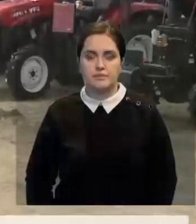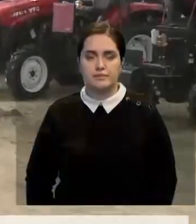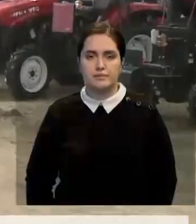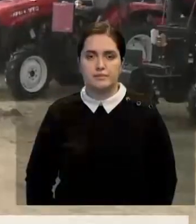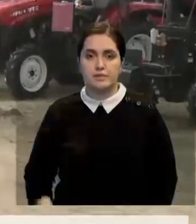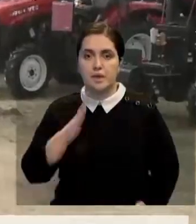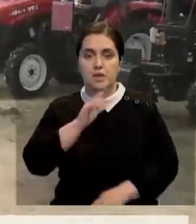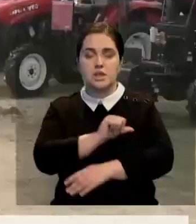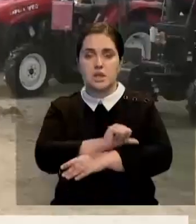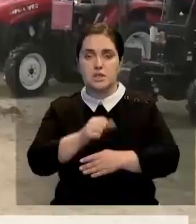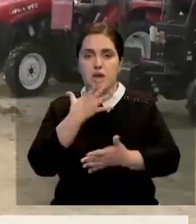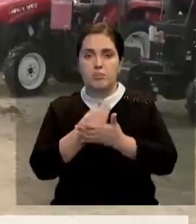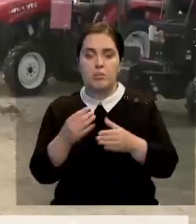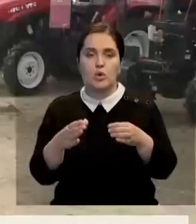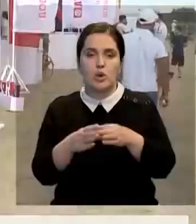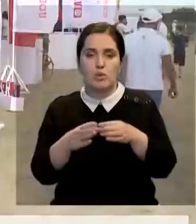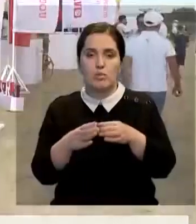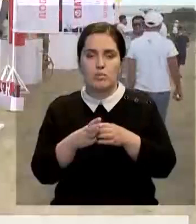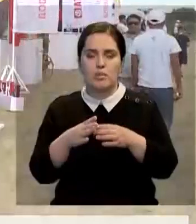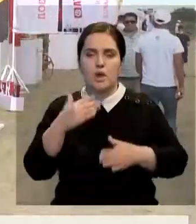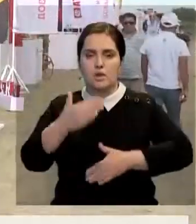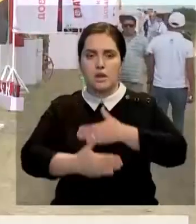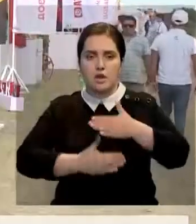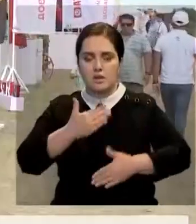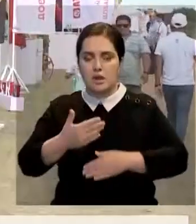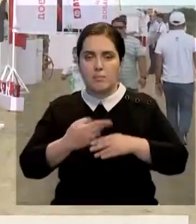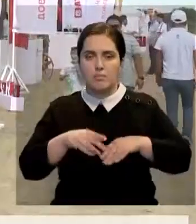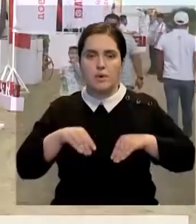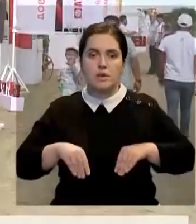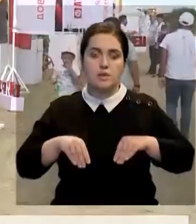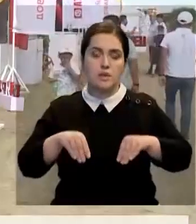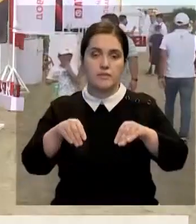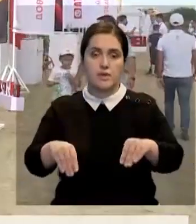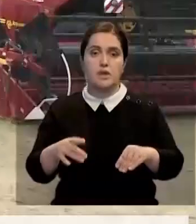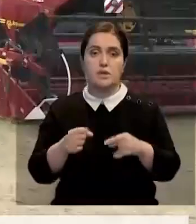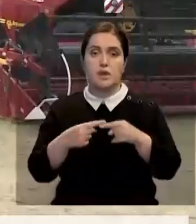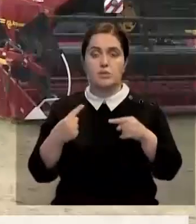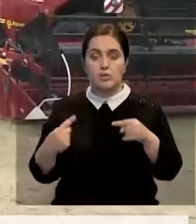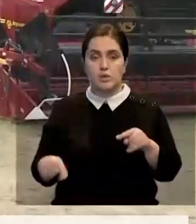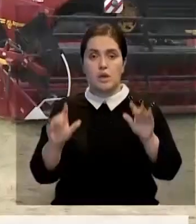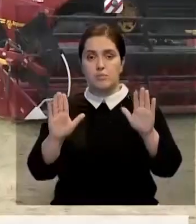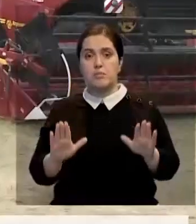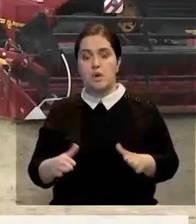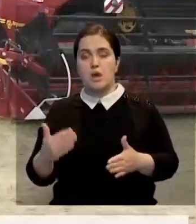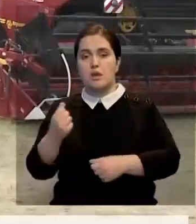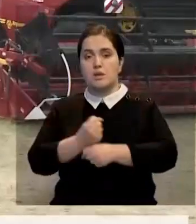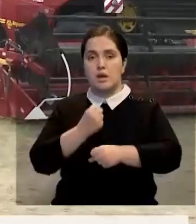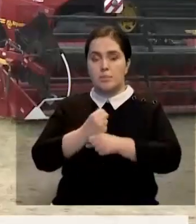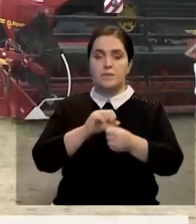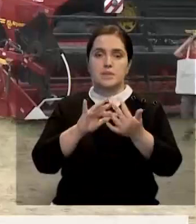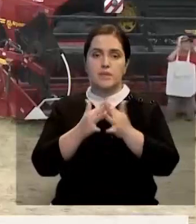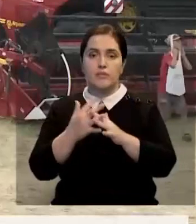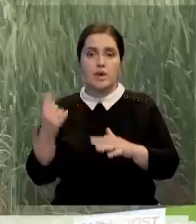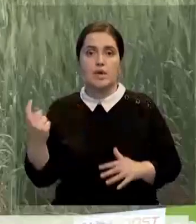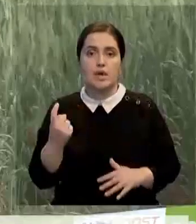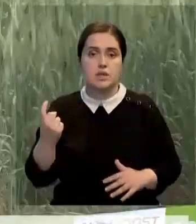Иностранные и отечественные компании представили все виды тракторов, комбайнов и посевных комплексов. На других экспозициях новейшие разработки в области сельского